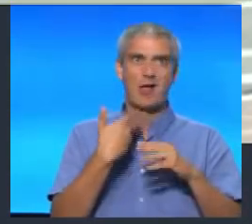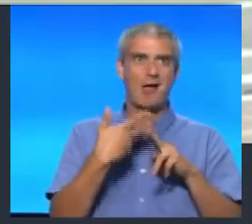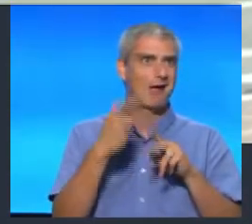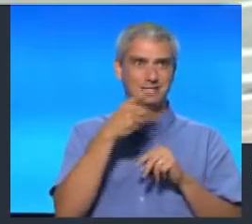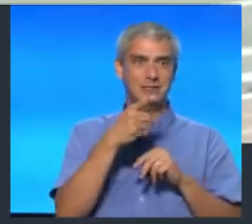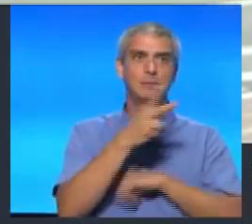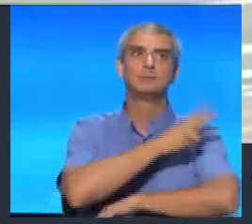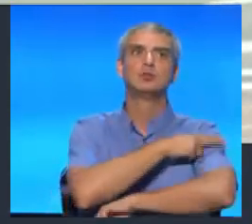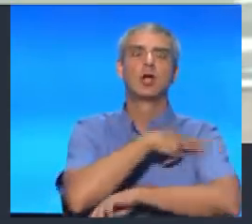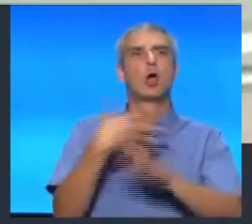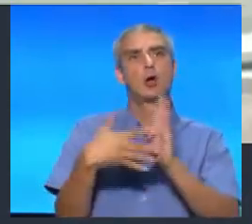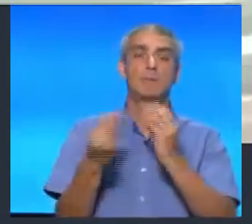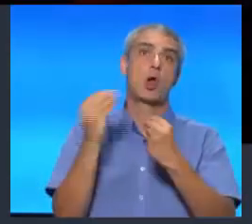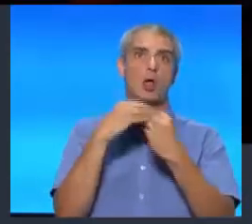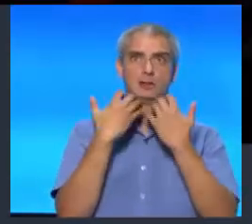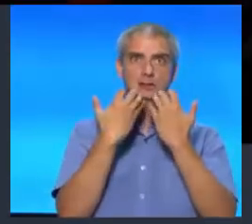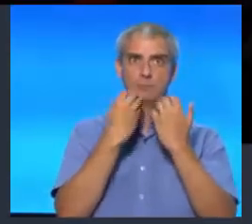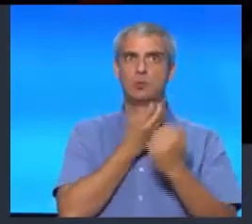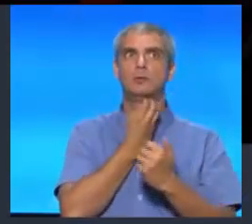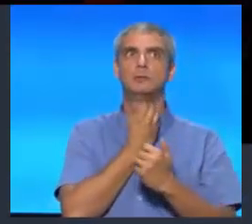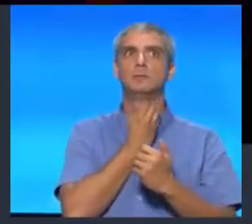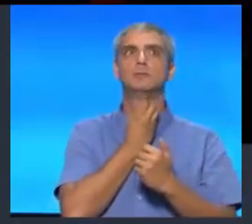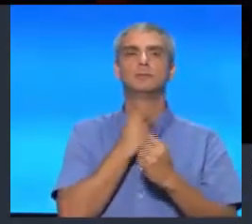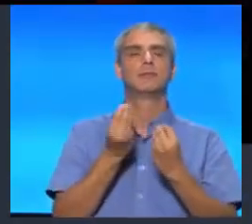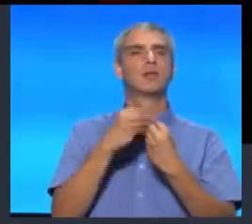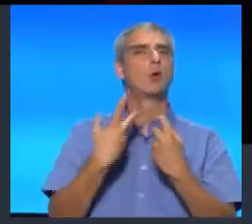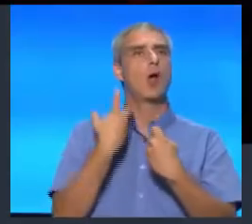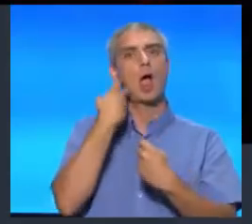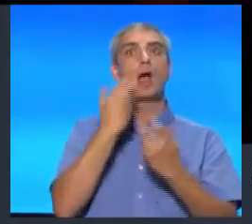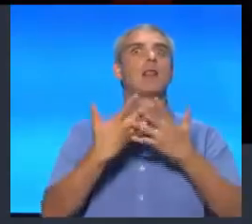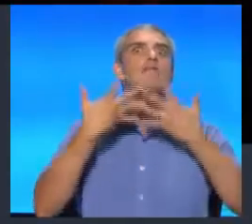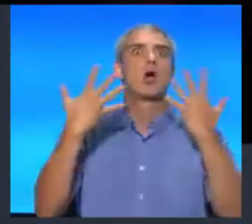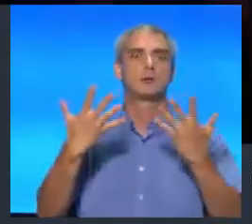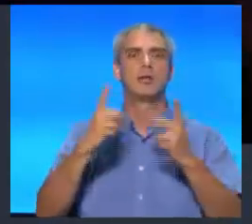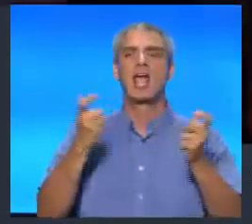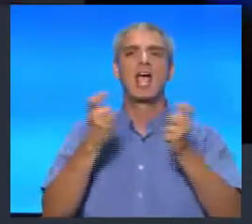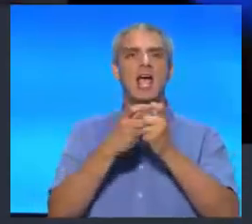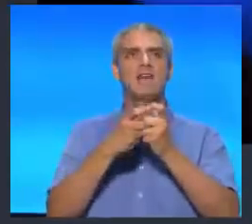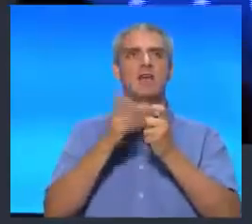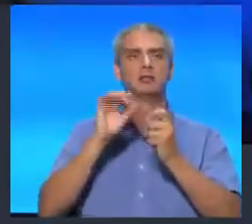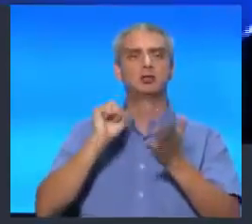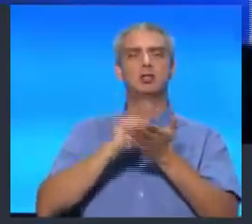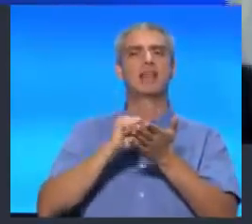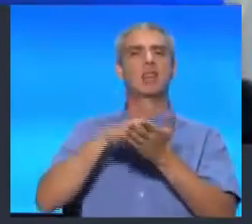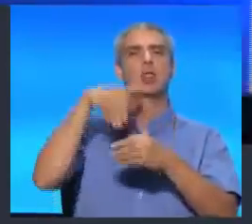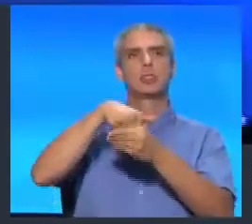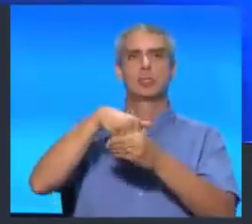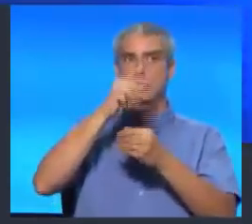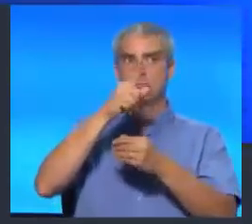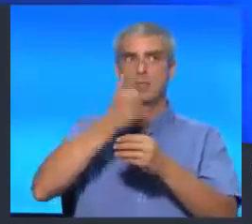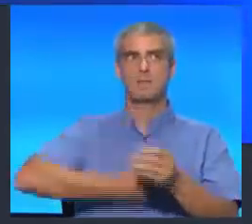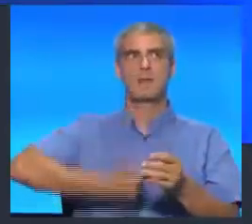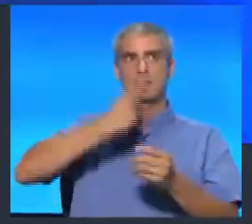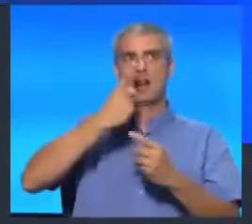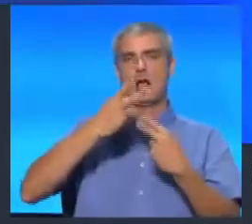במשטרה חוקרים פרשה נוספת, במסגרתה ניתנו הטבות בסכומי עתק לחברה המחזיקה בעיתון מקומי שמנהל אחד